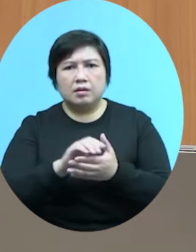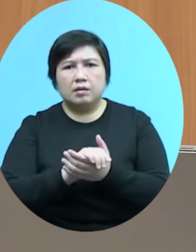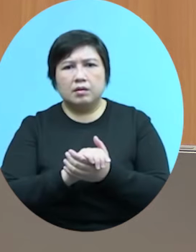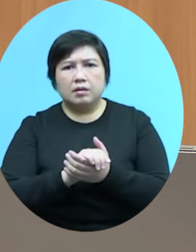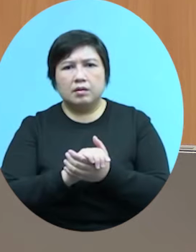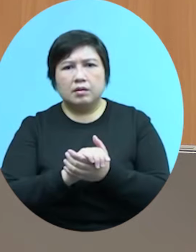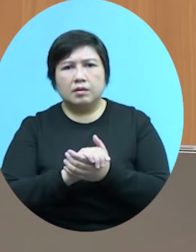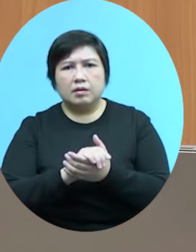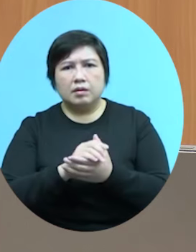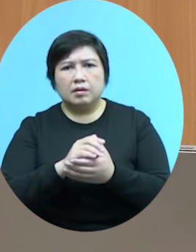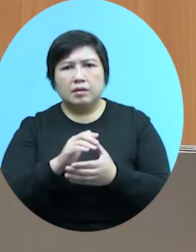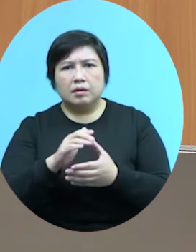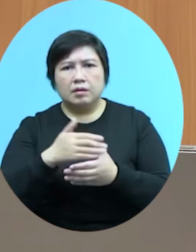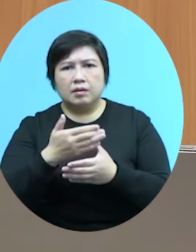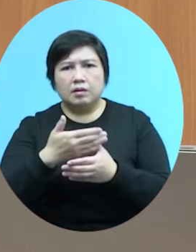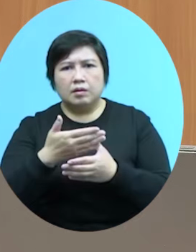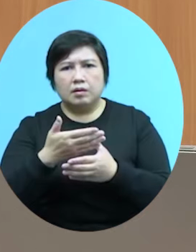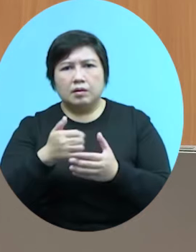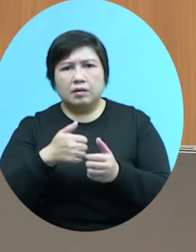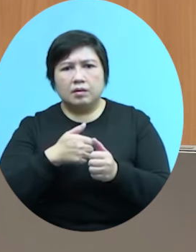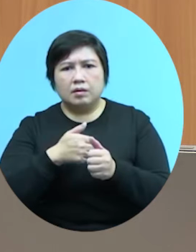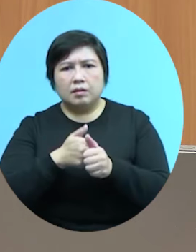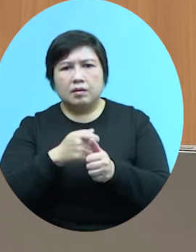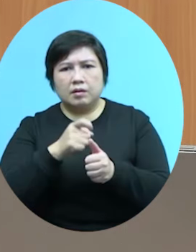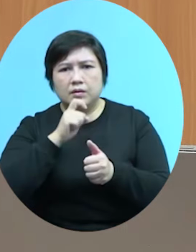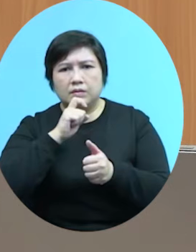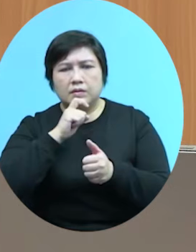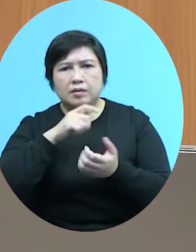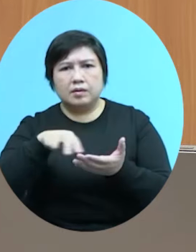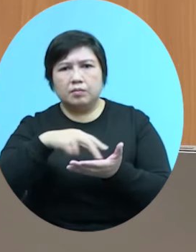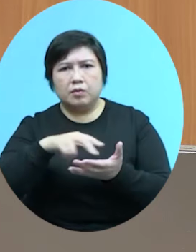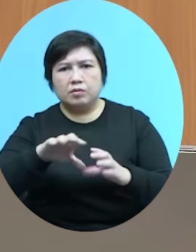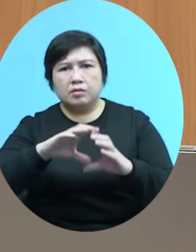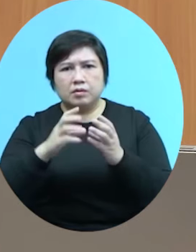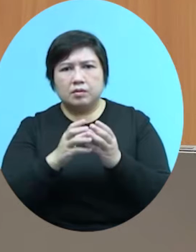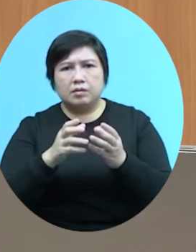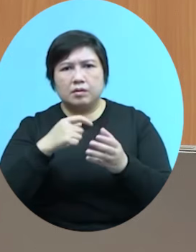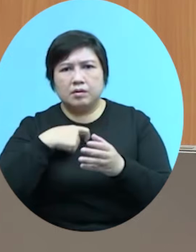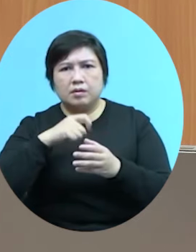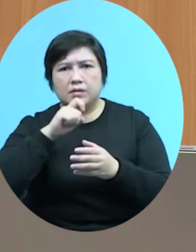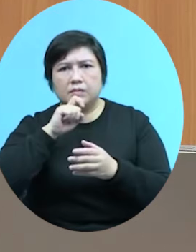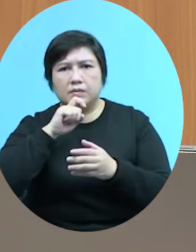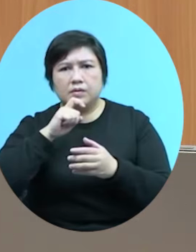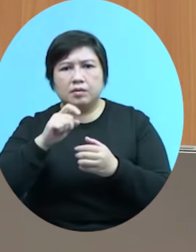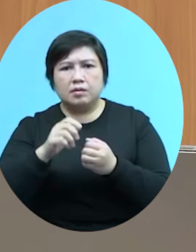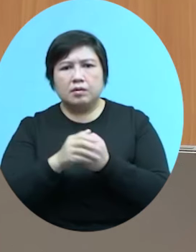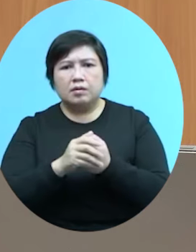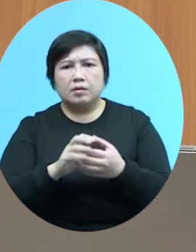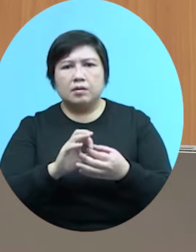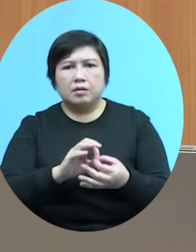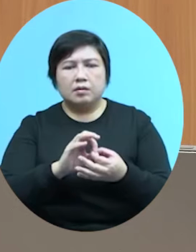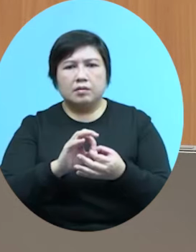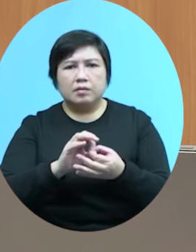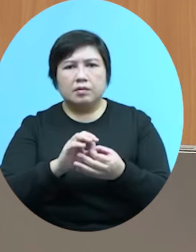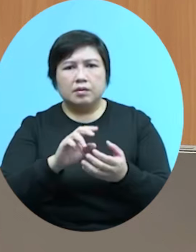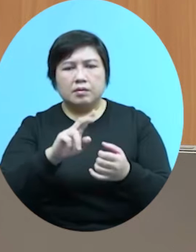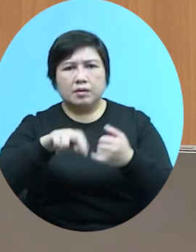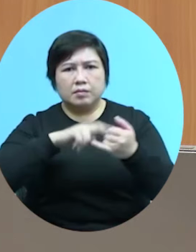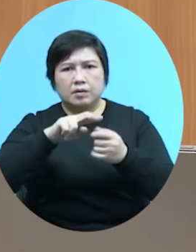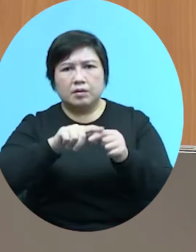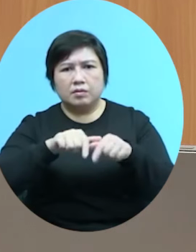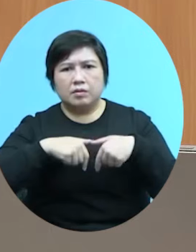有些是跟了有些是跳舞群組就一條位有些就是…其實關於那些檢測中